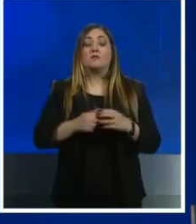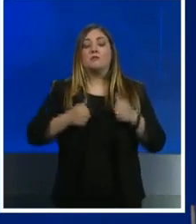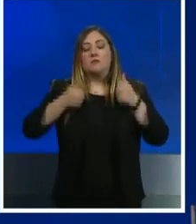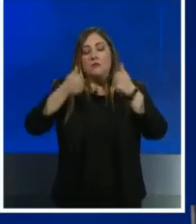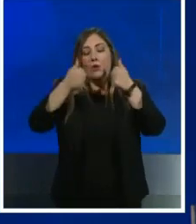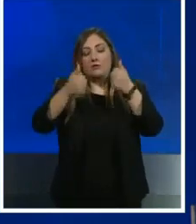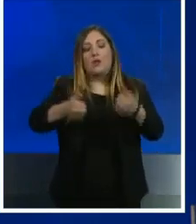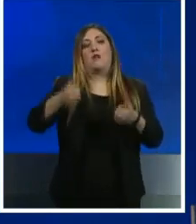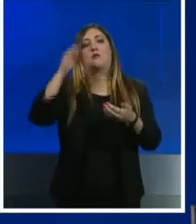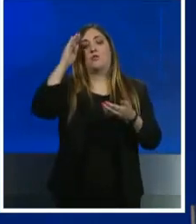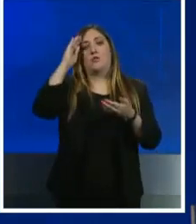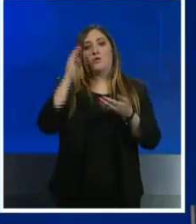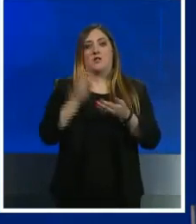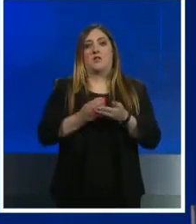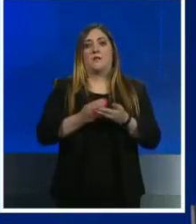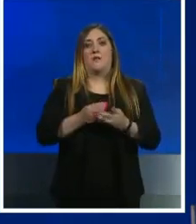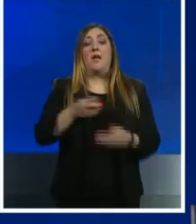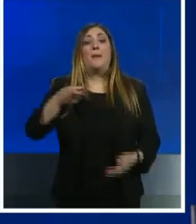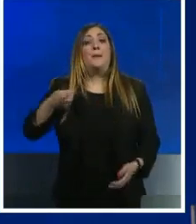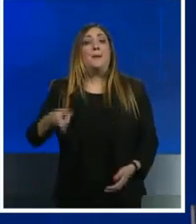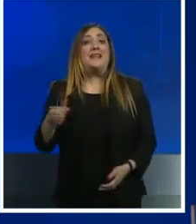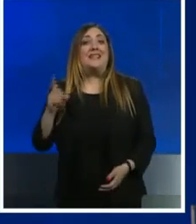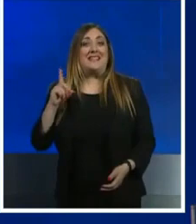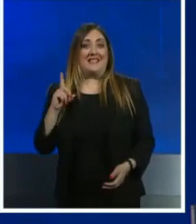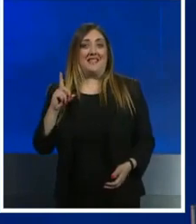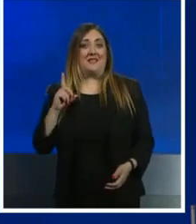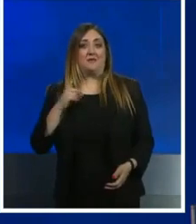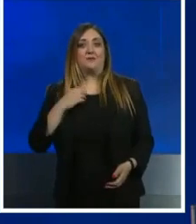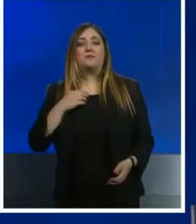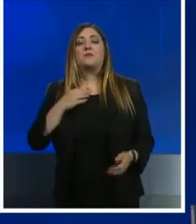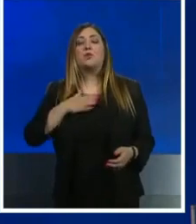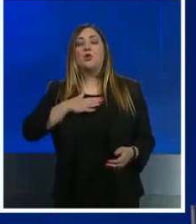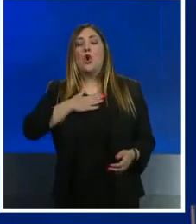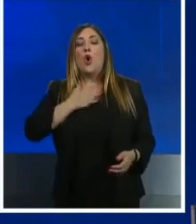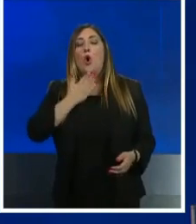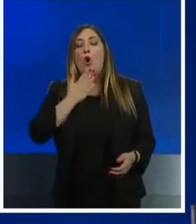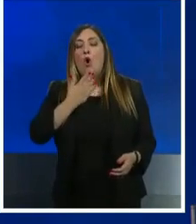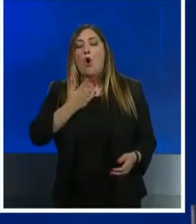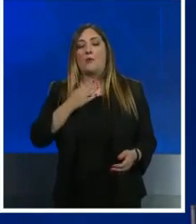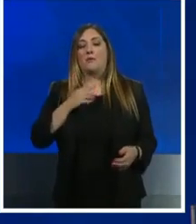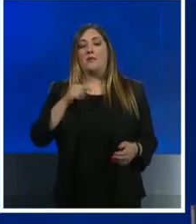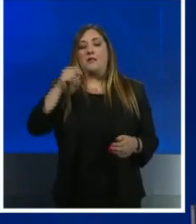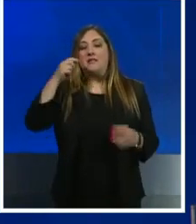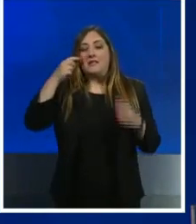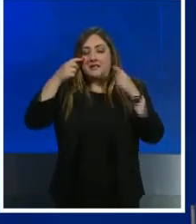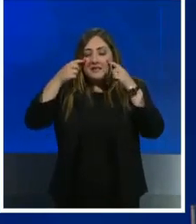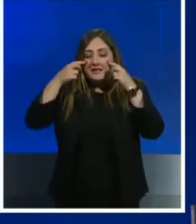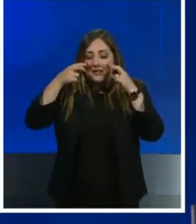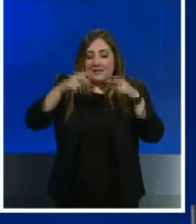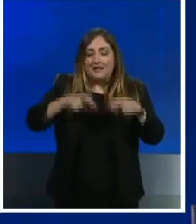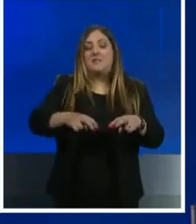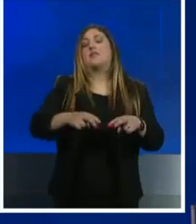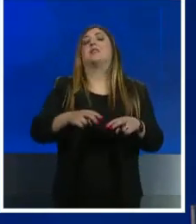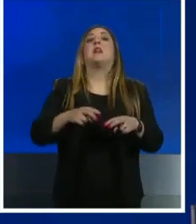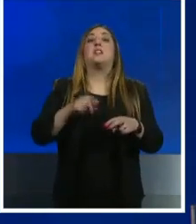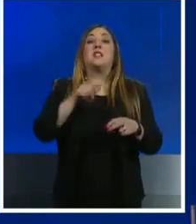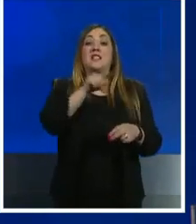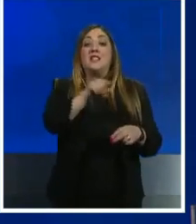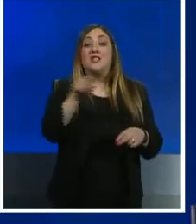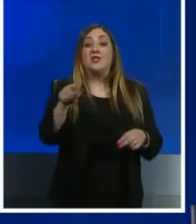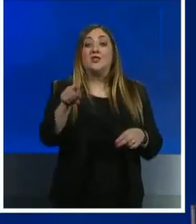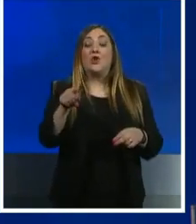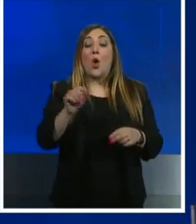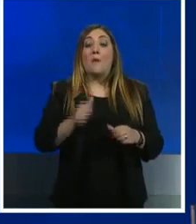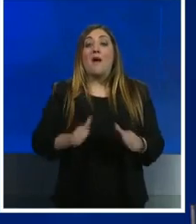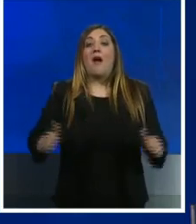jinħarsuh. Il-Partit Demokratiku jindokra lilkom u l-interessi ta' Malta għawdex.